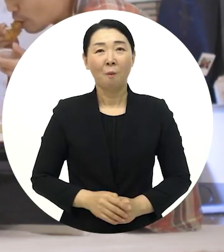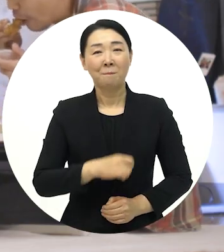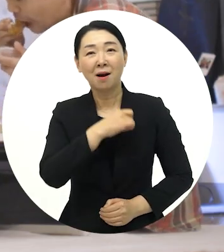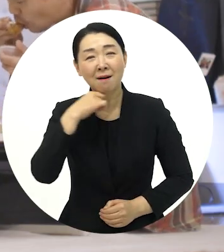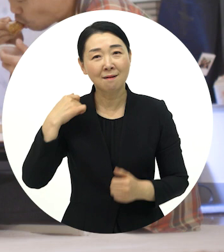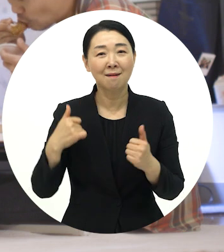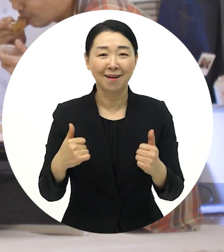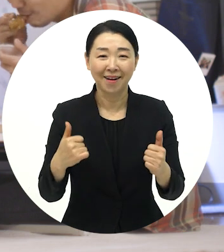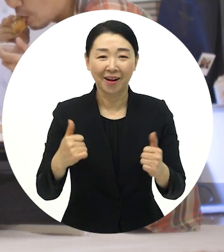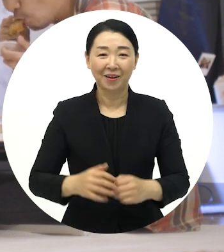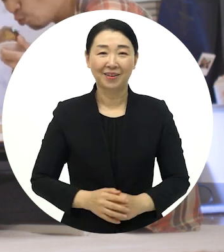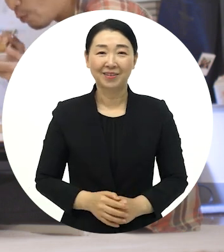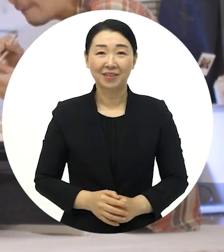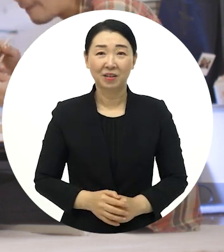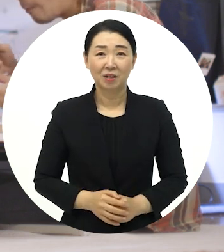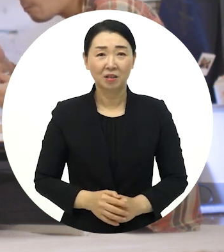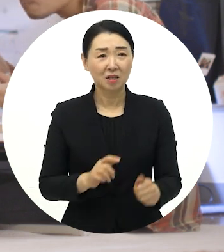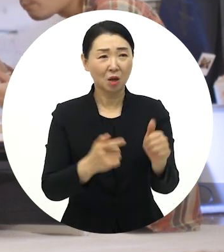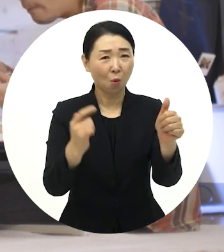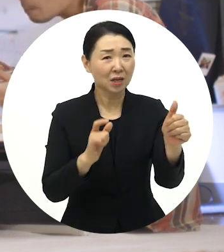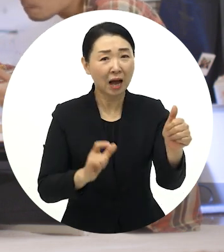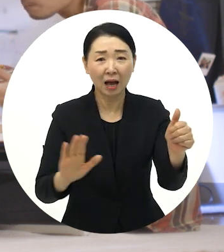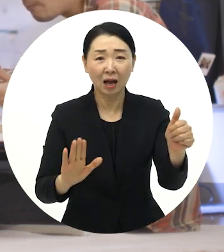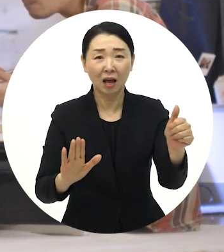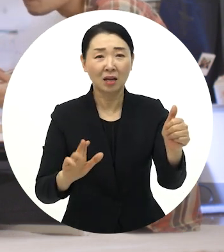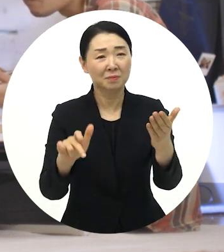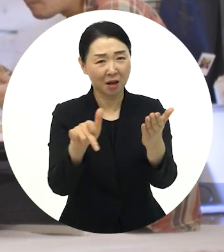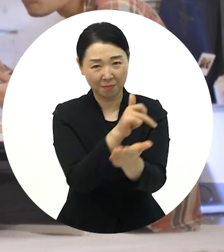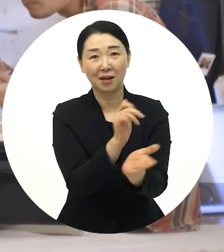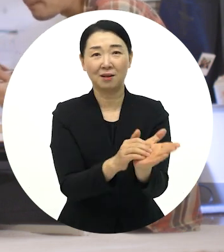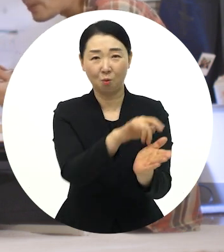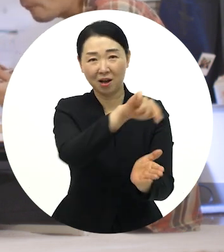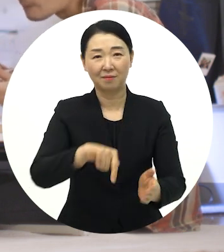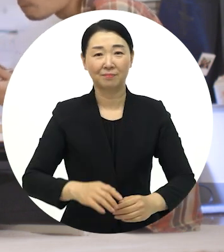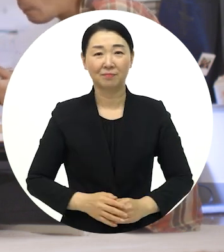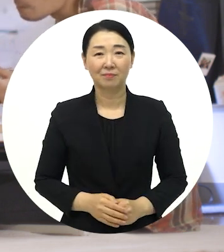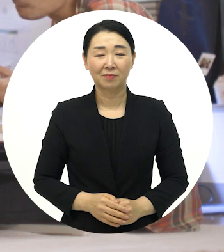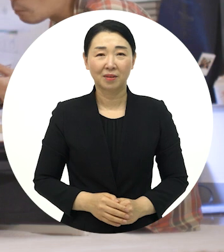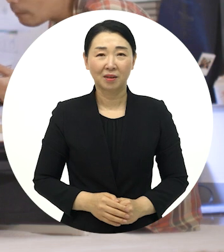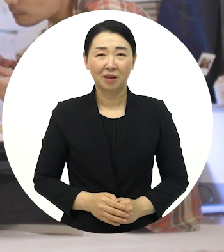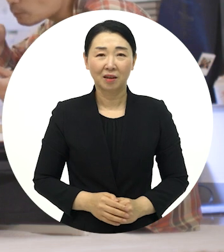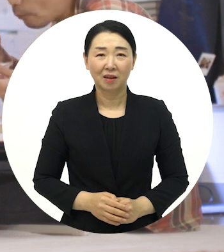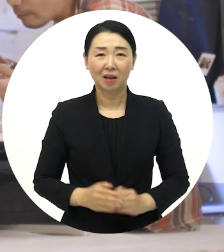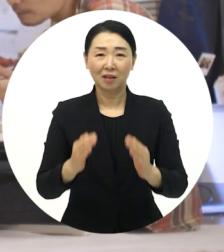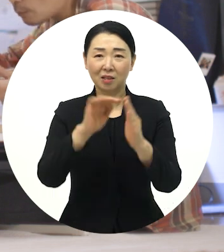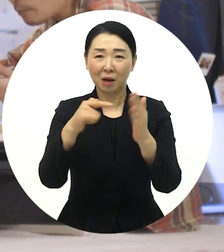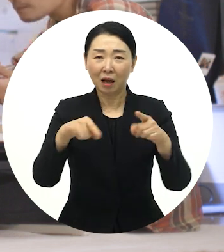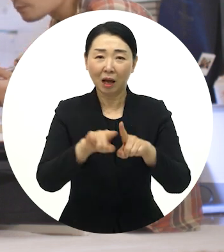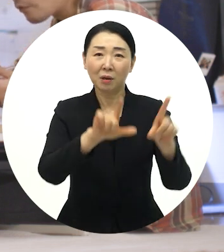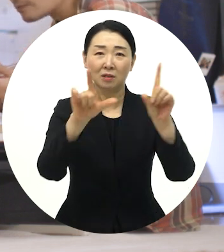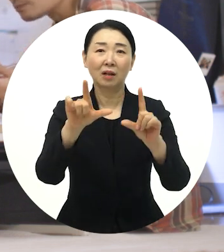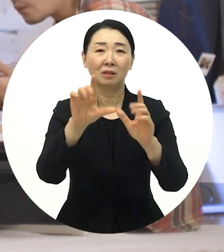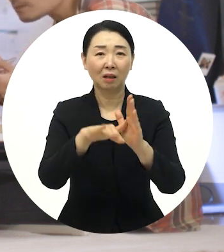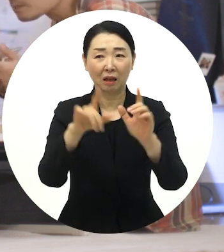와, 장난이야. 와, 처음이야. 얘 진짜 안 온대? 아니, 지금 카톡 보냈어. 올 거야. 한 집에 살면서 그걸 또